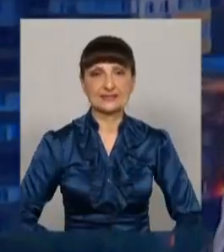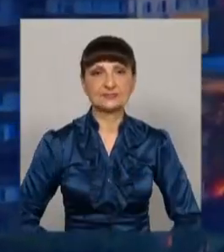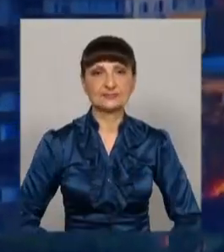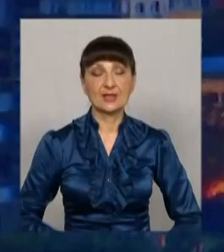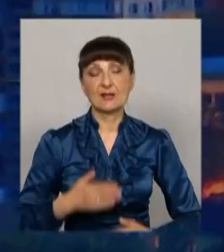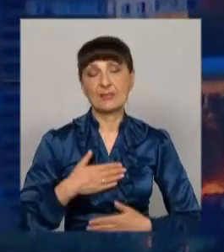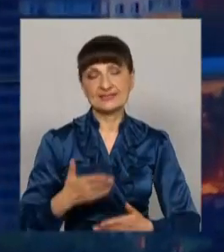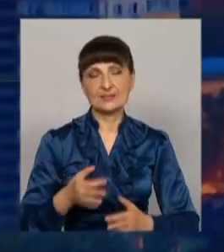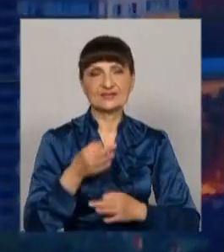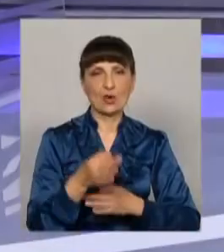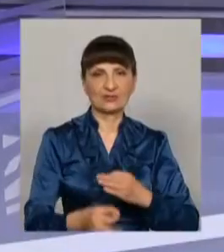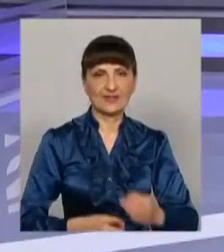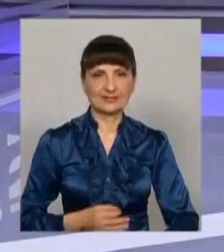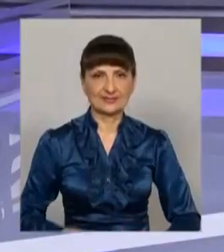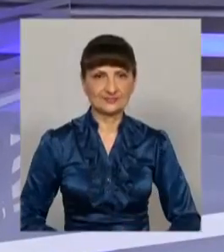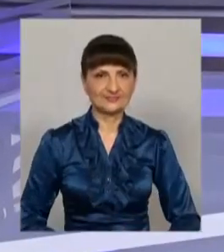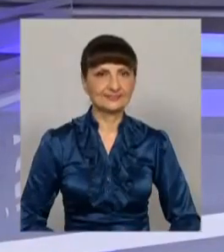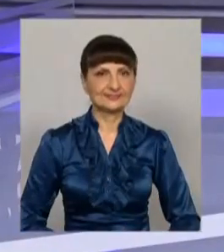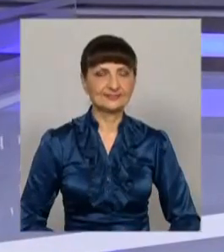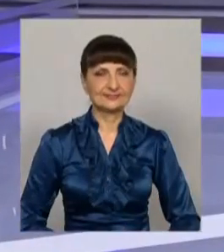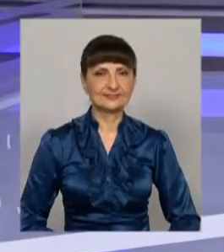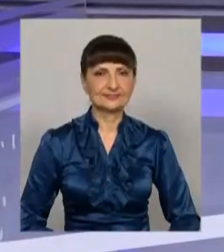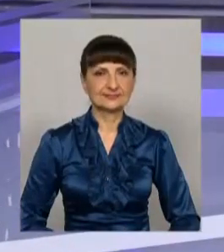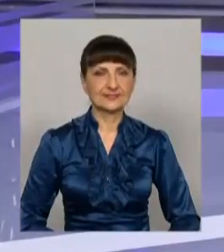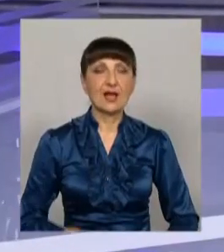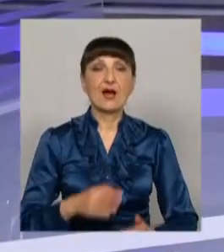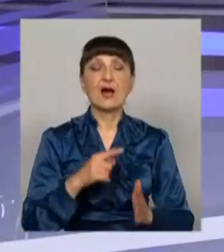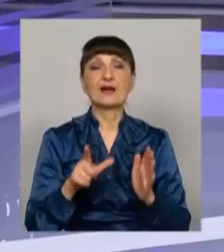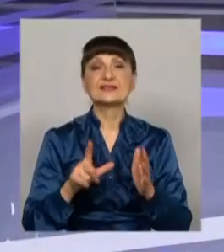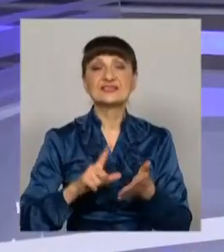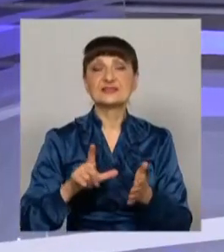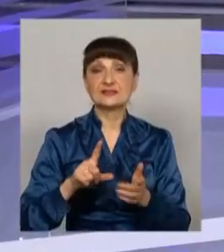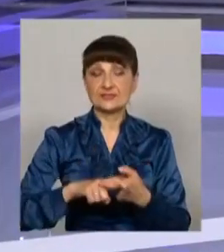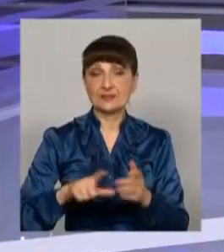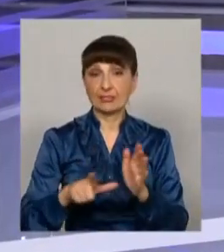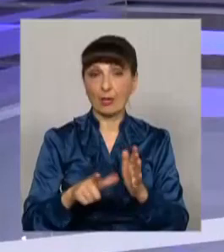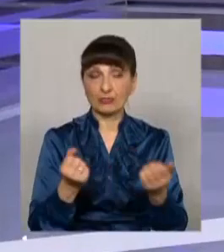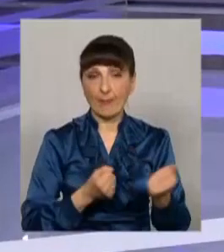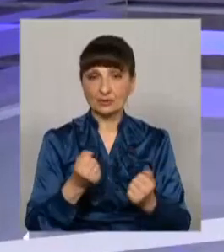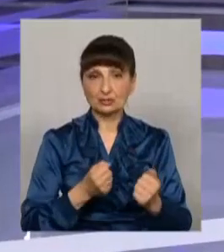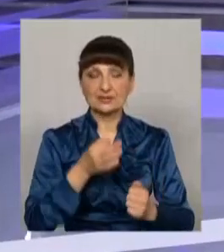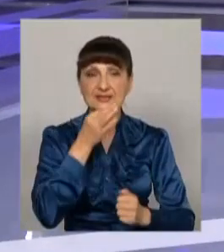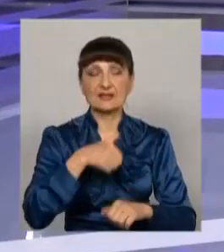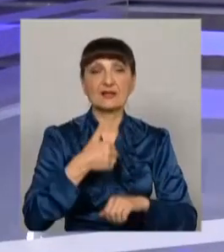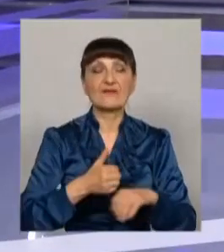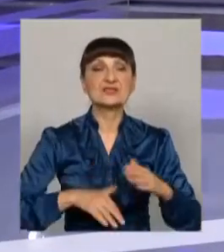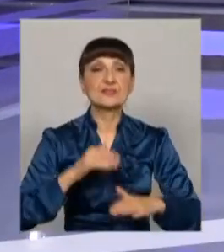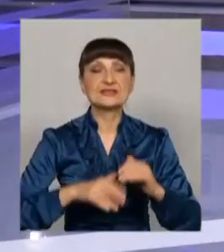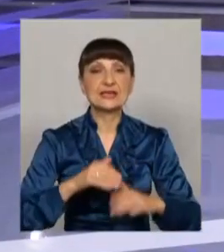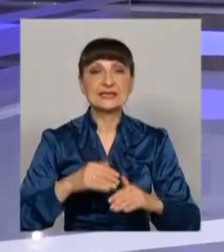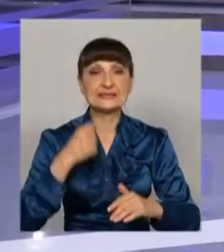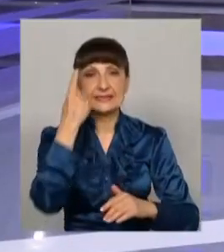Спасибо большое за ответы. О некоторых вопросах налогообложения рассказал главный специалист отдела администрирования